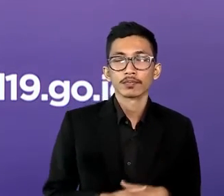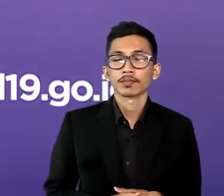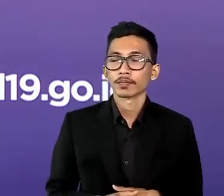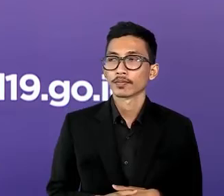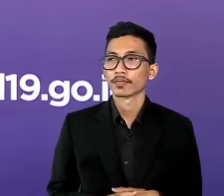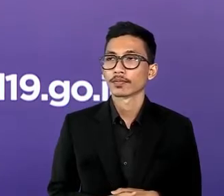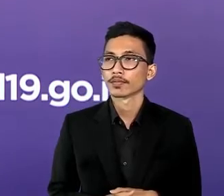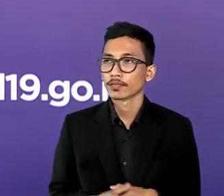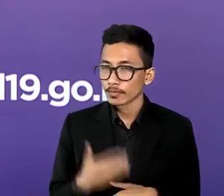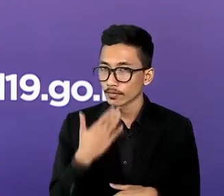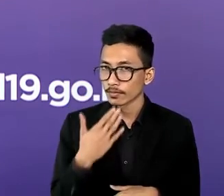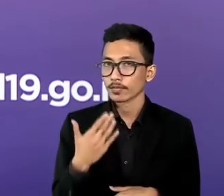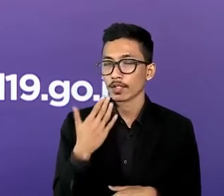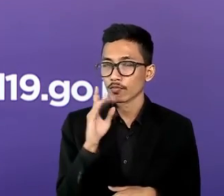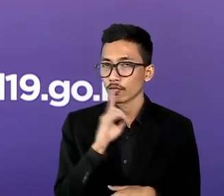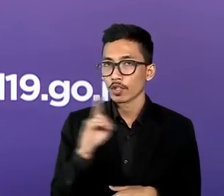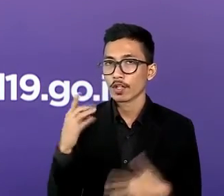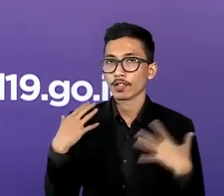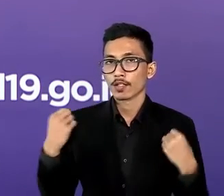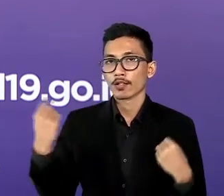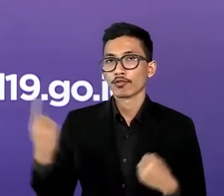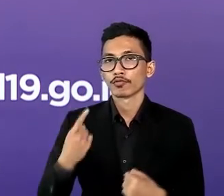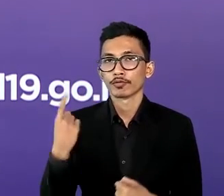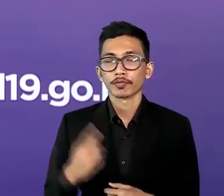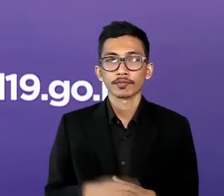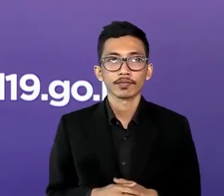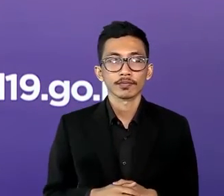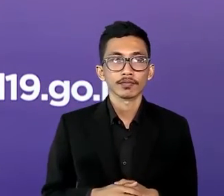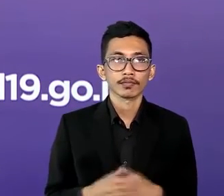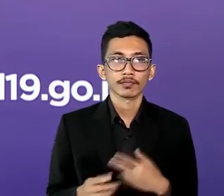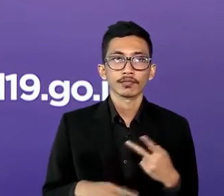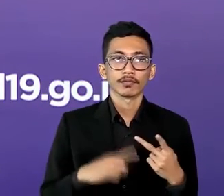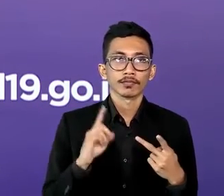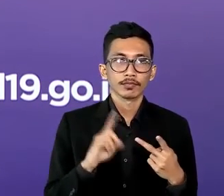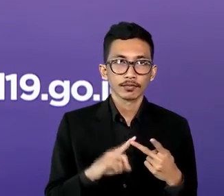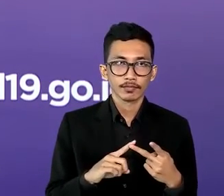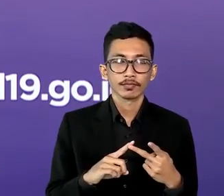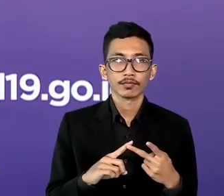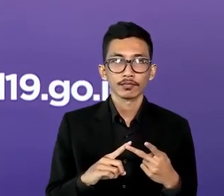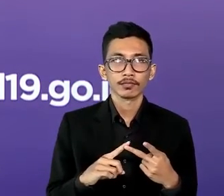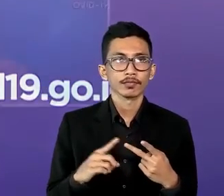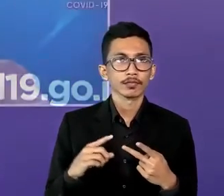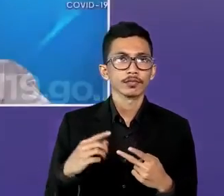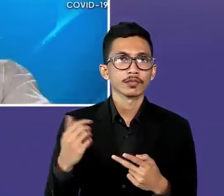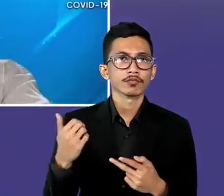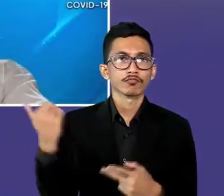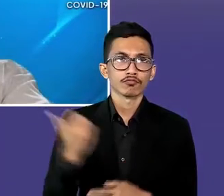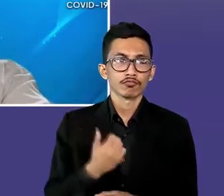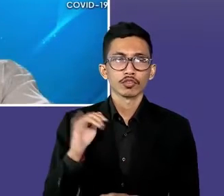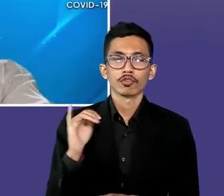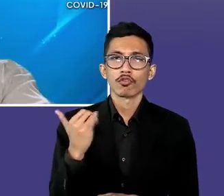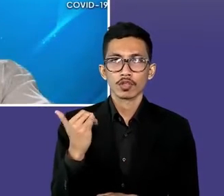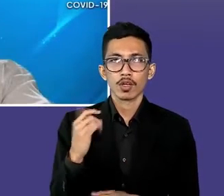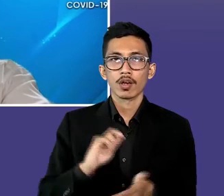Amin, alhamdulillah sehat selalu kita semuanya. Ya, selanjutnya telah bergabung pula bersama kita dari Daerah Istimewa Yogyakarta,